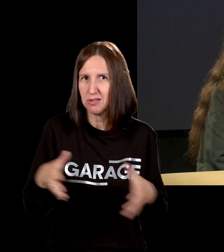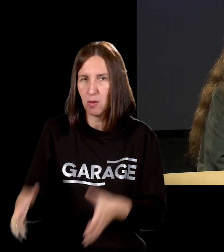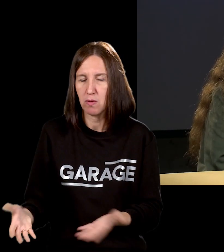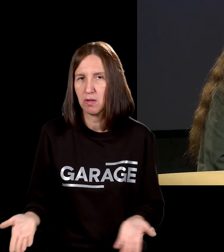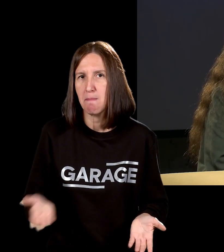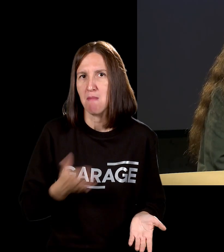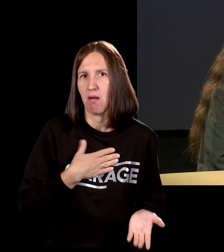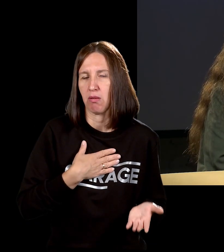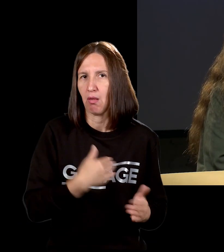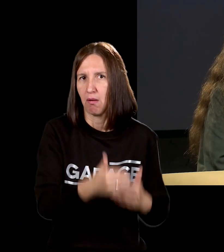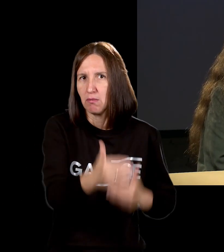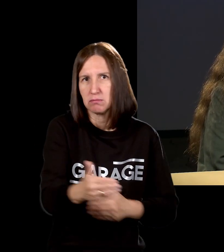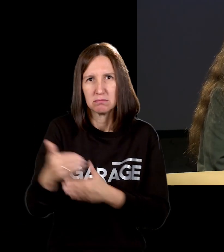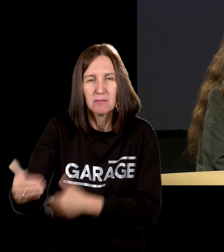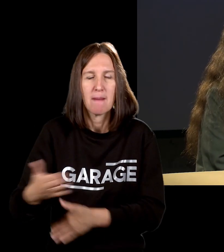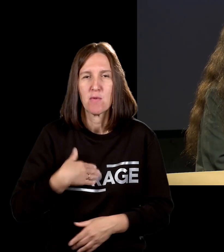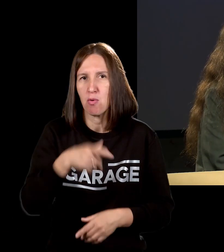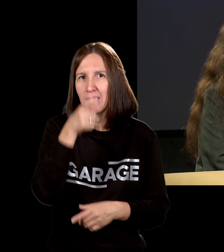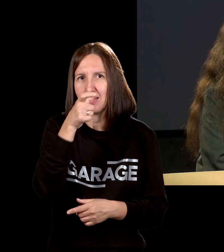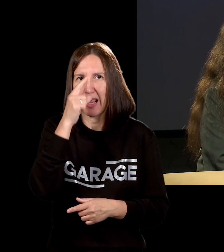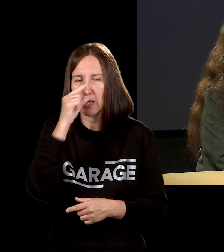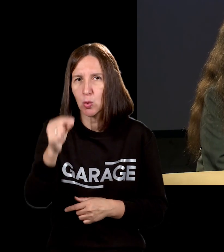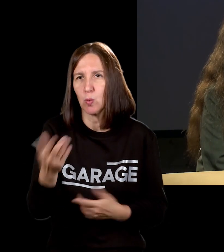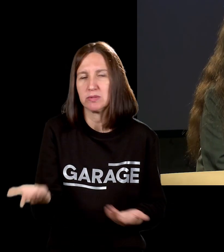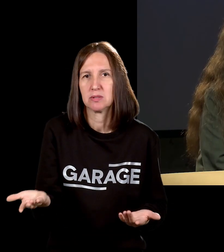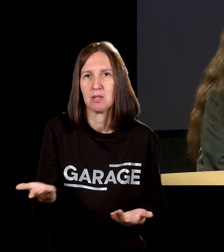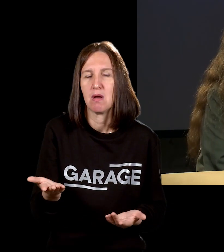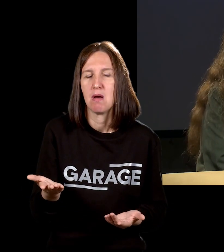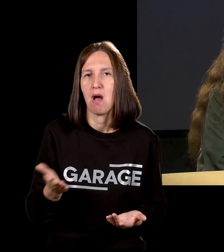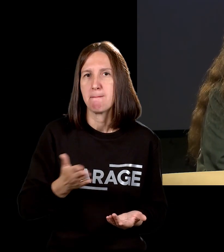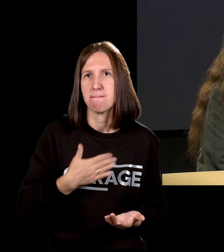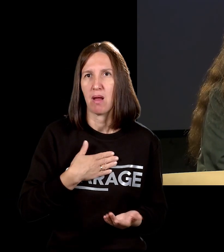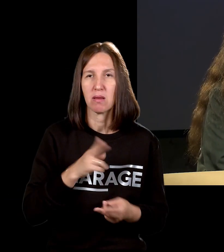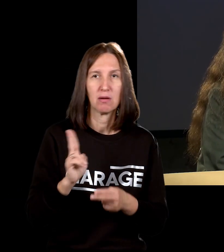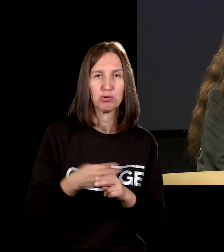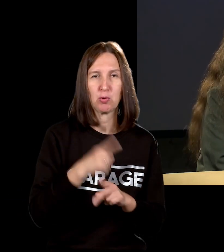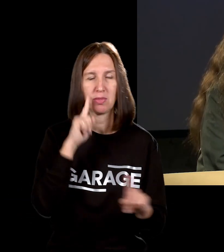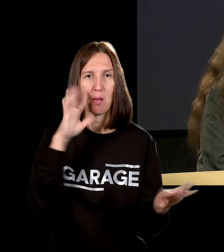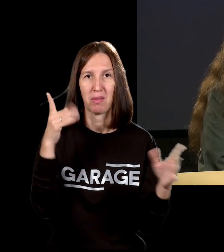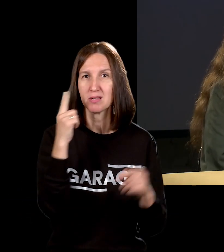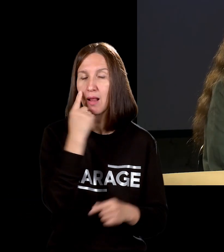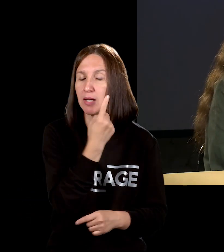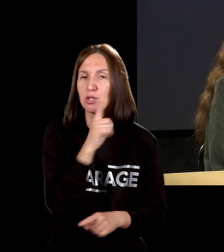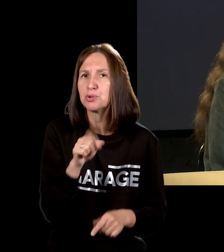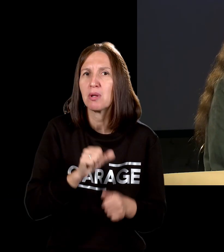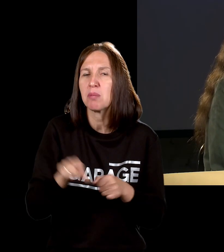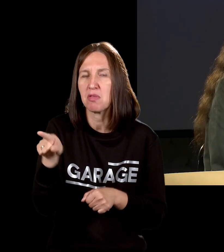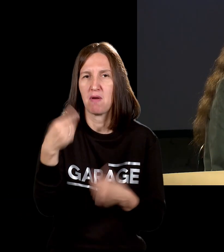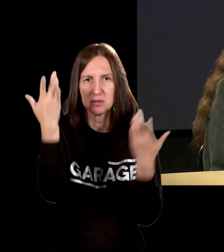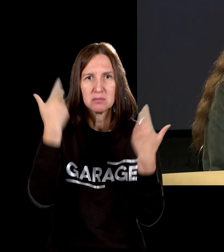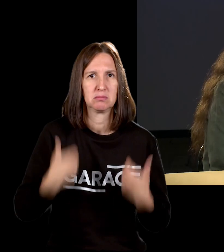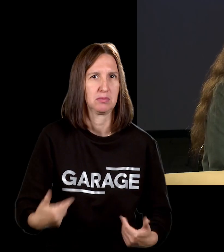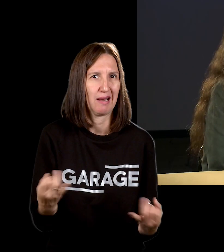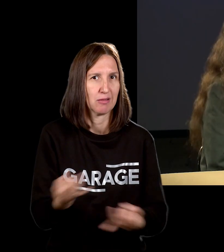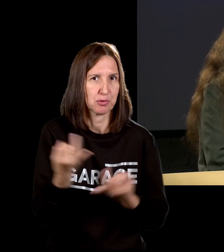мои большие ступни, мой длинный нос, мои лишенные блеска глаза, что именно вас